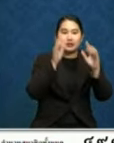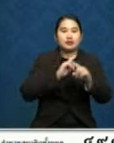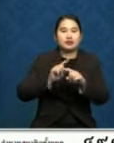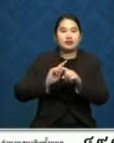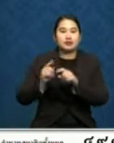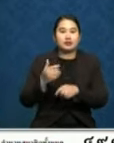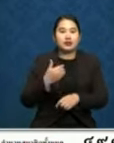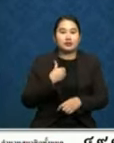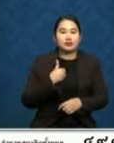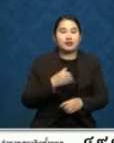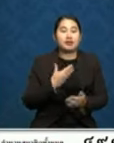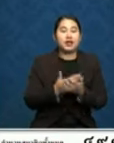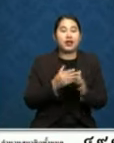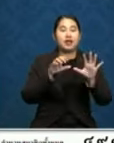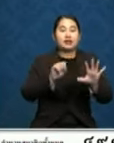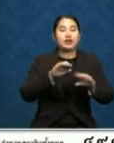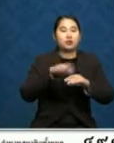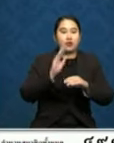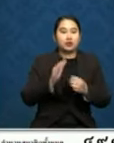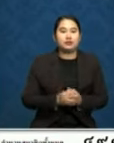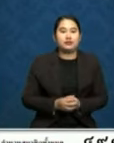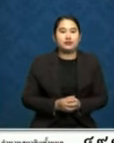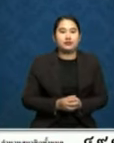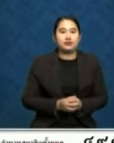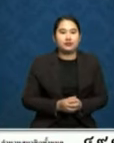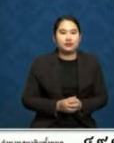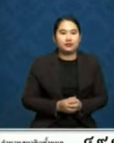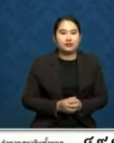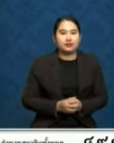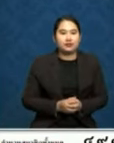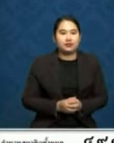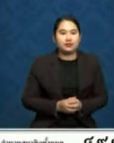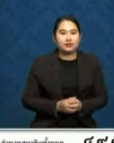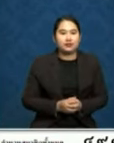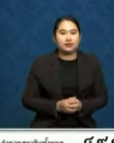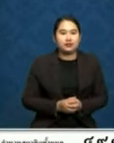บประมาณ 500,000 กว่าบาทค่ะสไลด์ถัดไปค่ะ